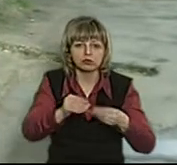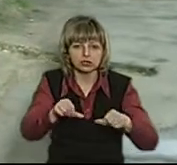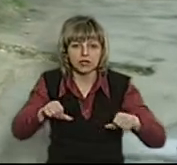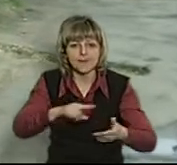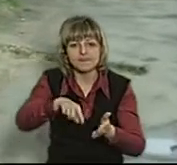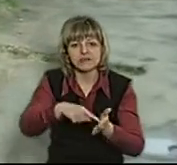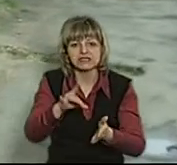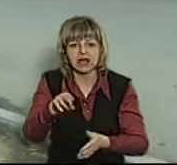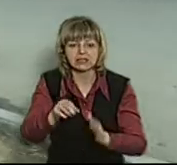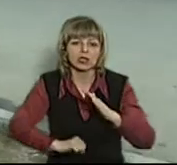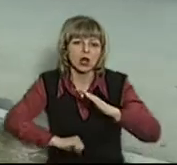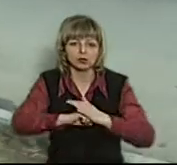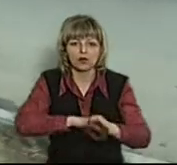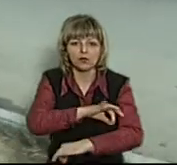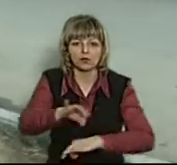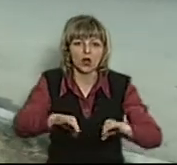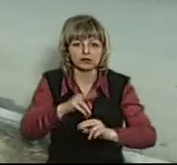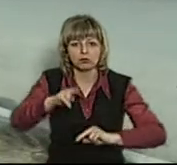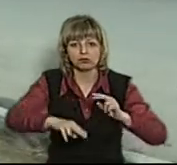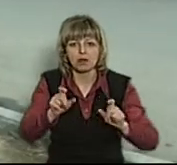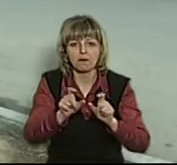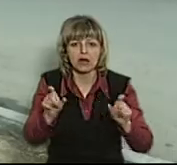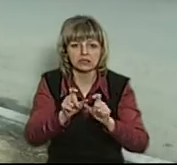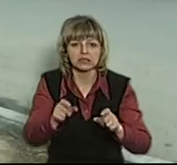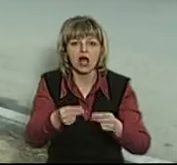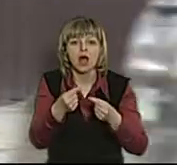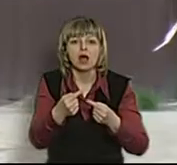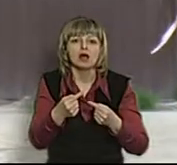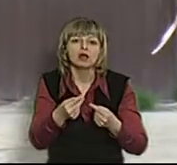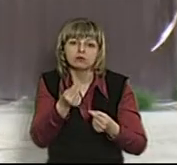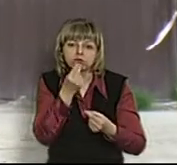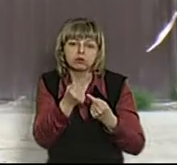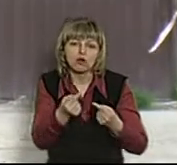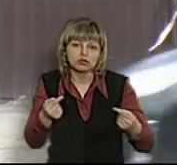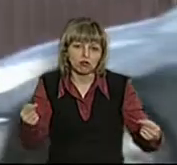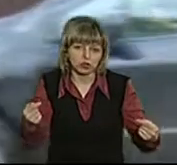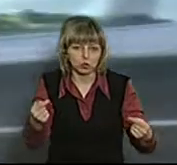комісія міськради на основі проєкту будівництва магазину промислових товарів.